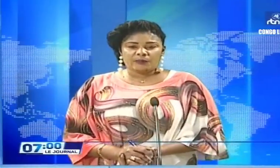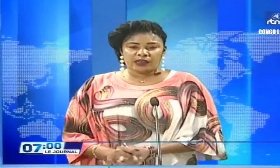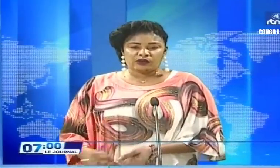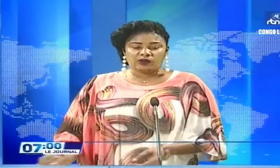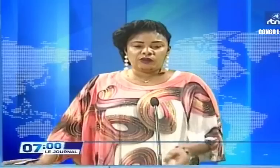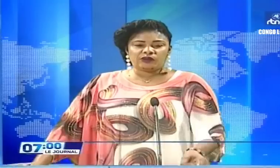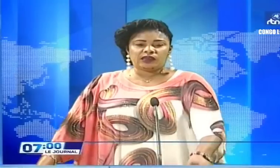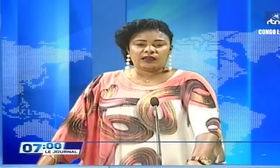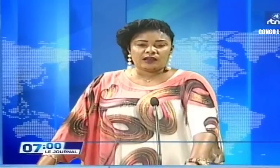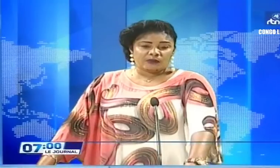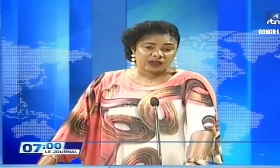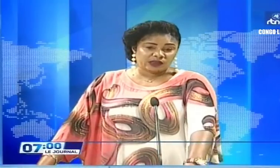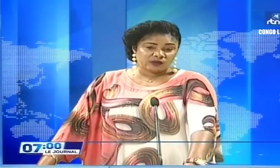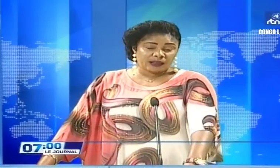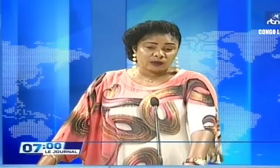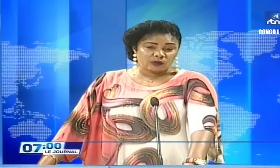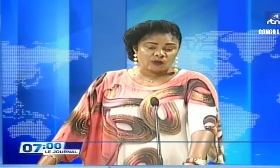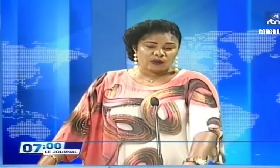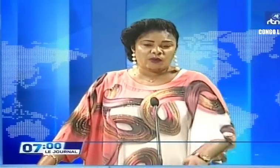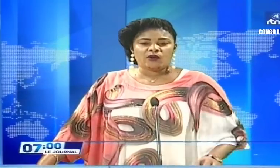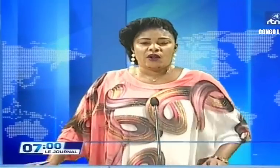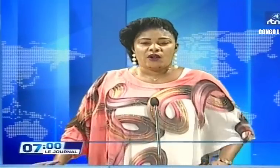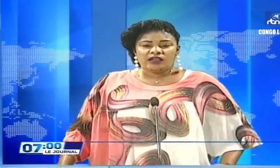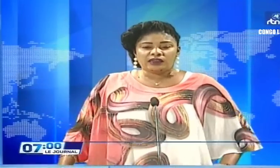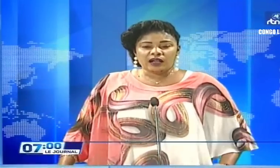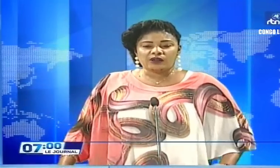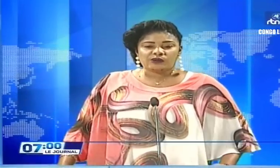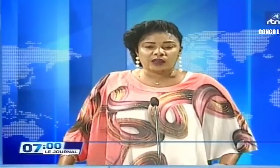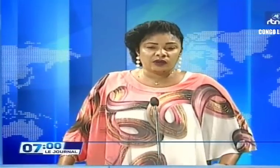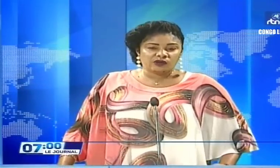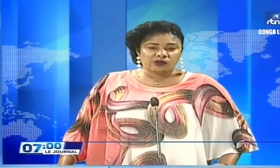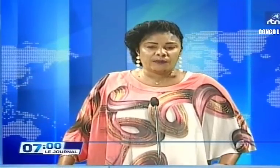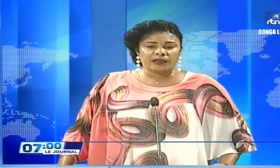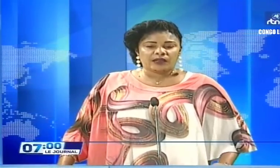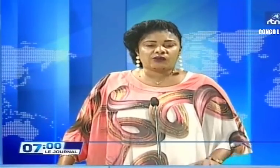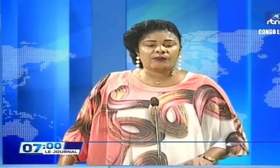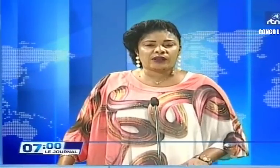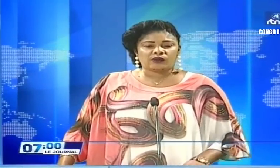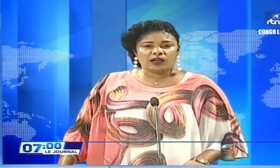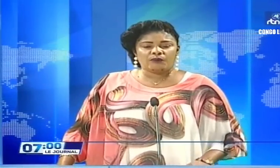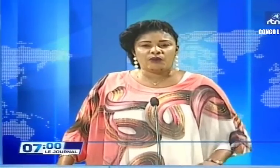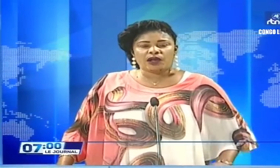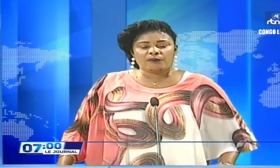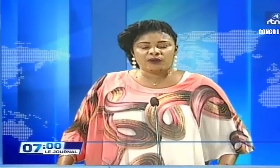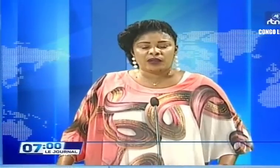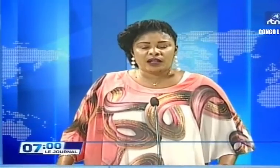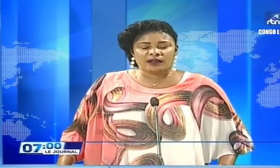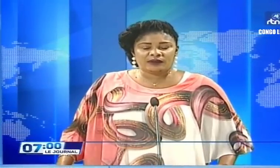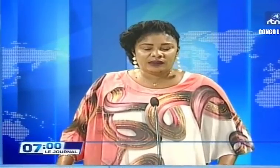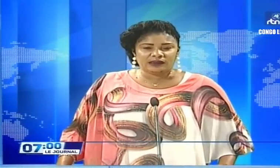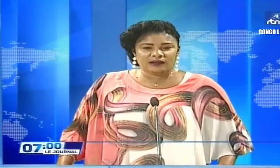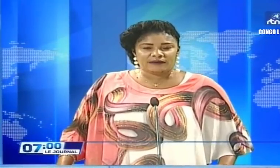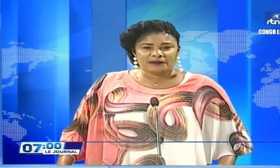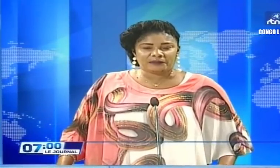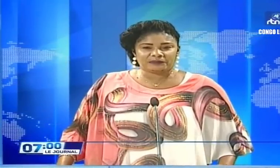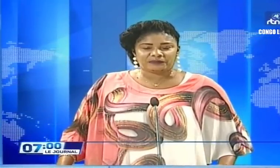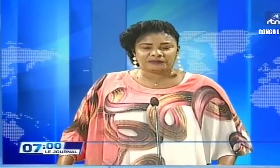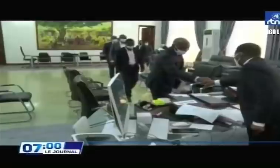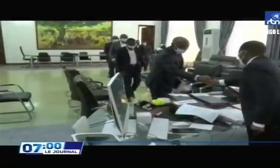le président du Sénat, Modeste Batulukwebo, les a rassurés de son implication personnelle pour répondre à leurs